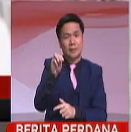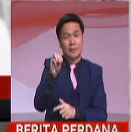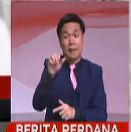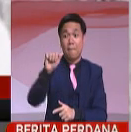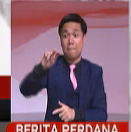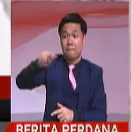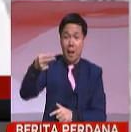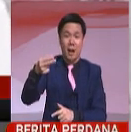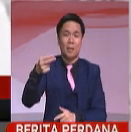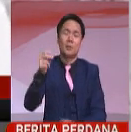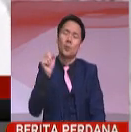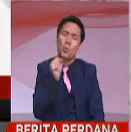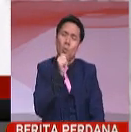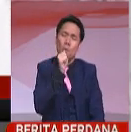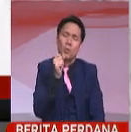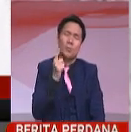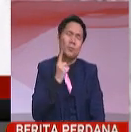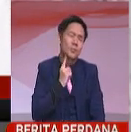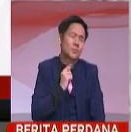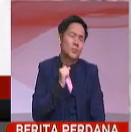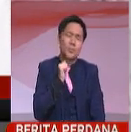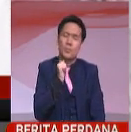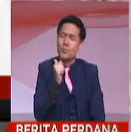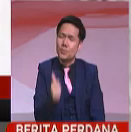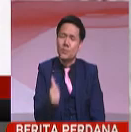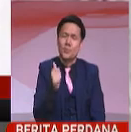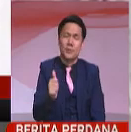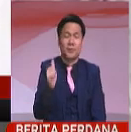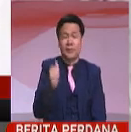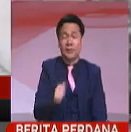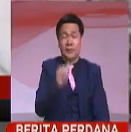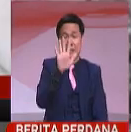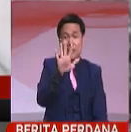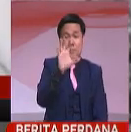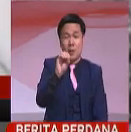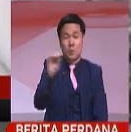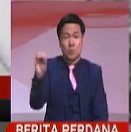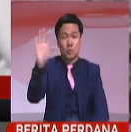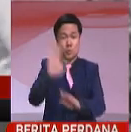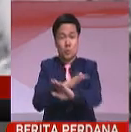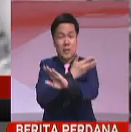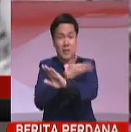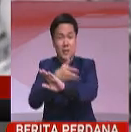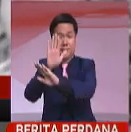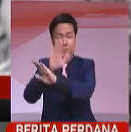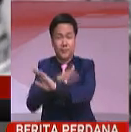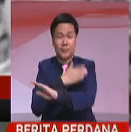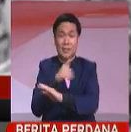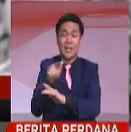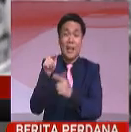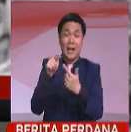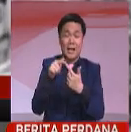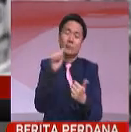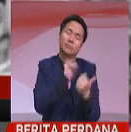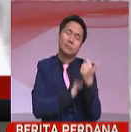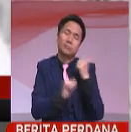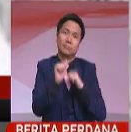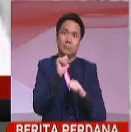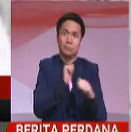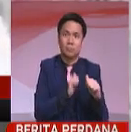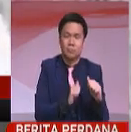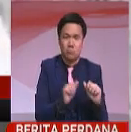Ismail yang bersuara bak buluh perindu merakamkan lebih 500 buah lagu dan menerusi lakonannya yang